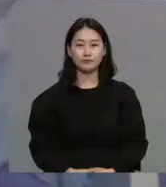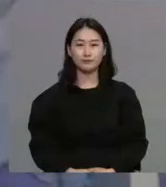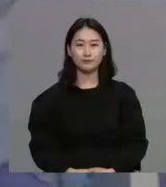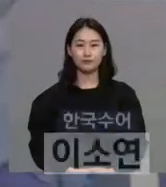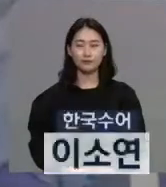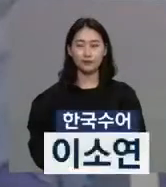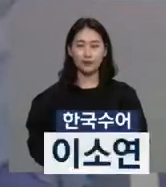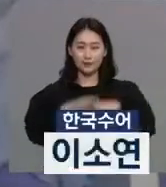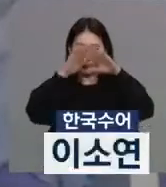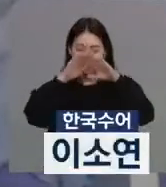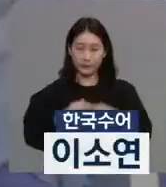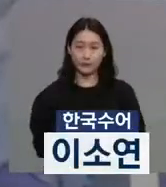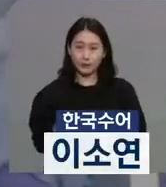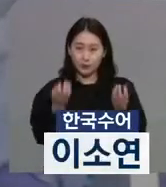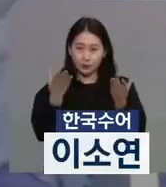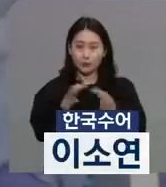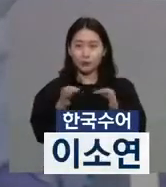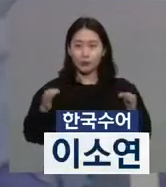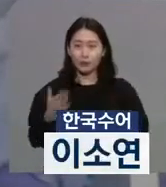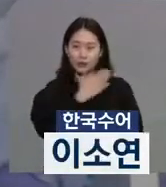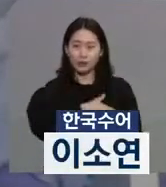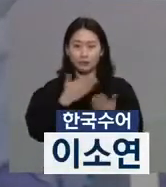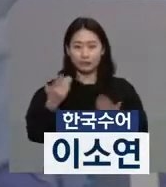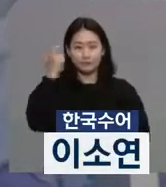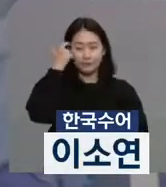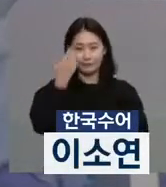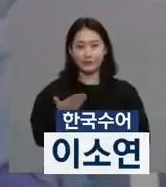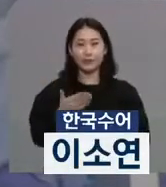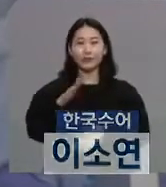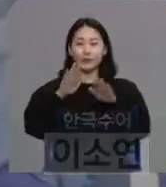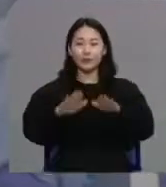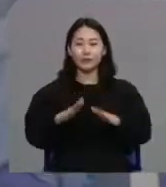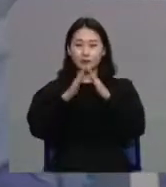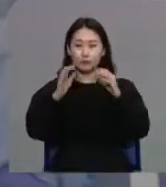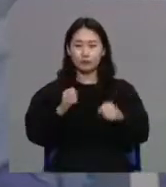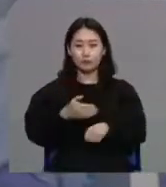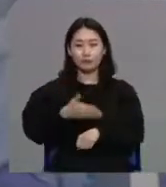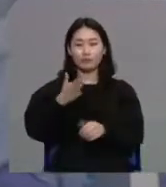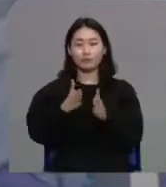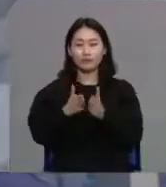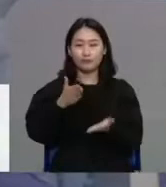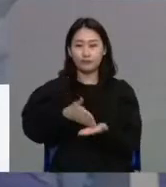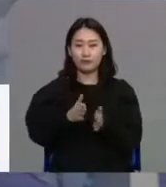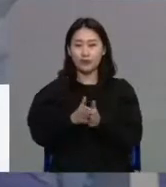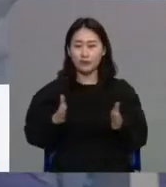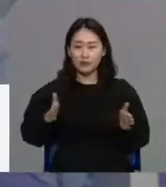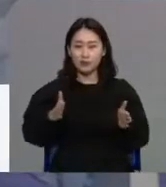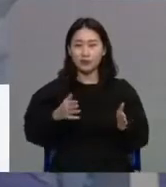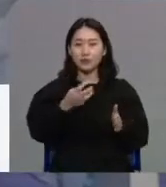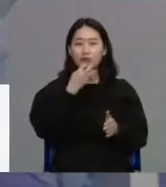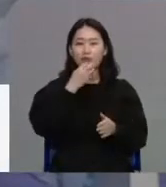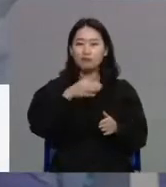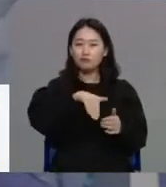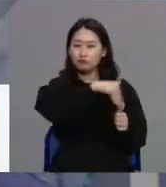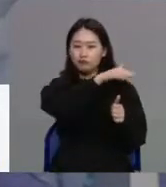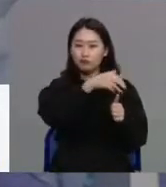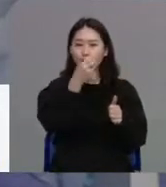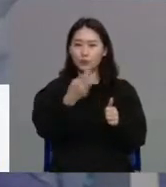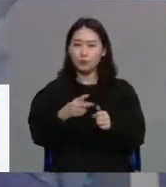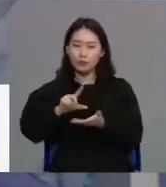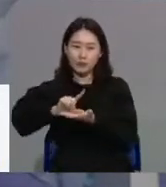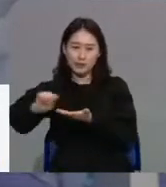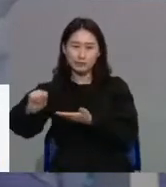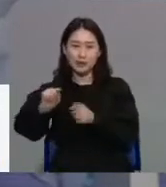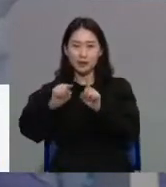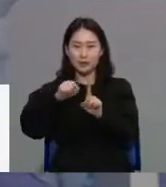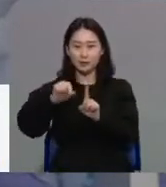설 연휴 잘 보내고 계시는지요 환영 하십니까 없이 전 2권 좋습니다 정부가 수도 끄는 이란 게 비슷 5 꺼는 1.5 단계로 거리두기